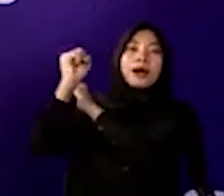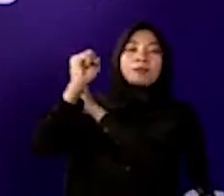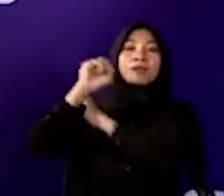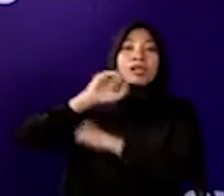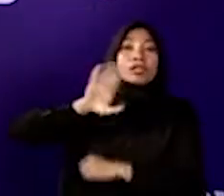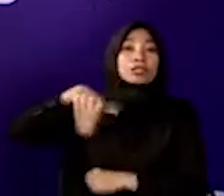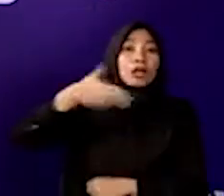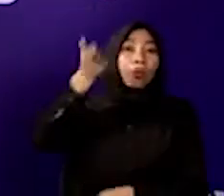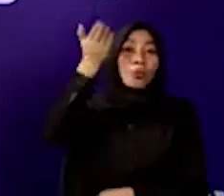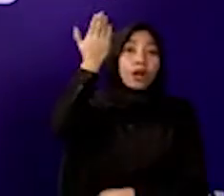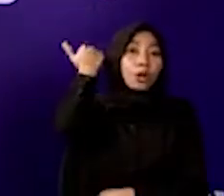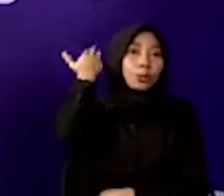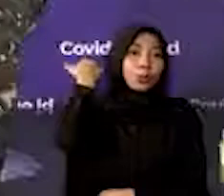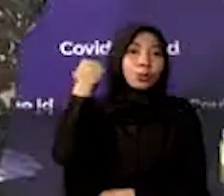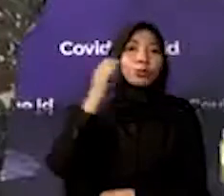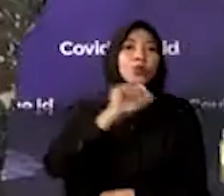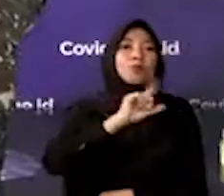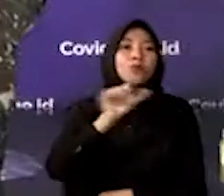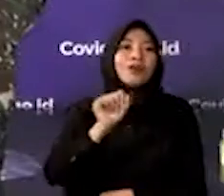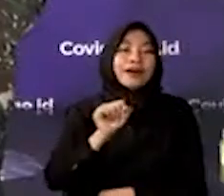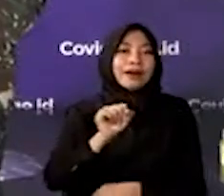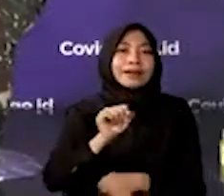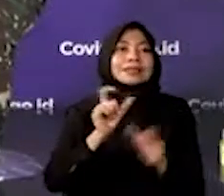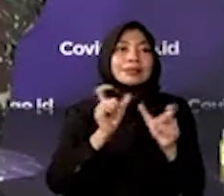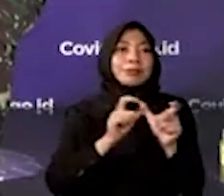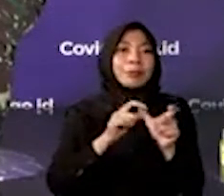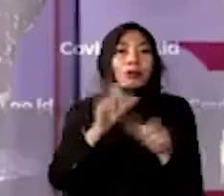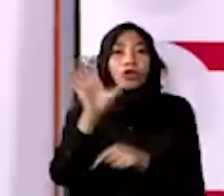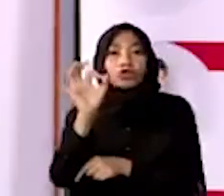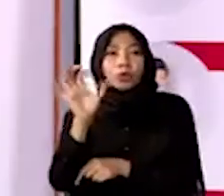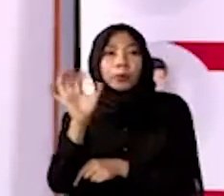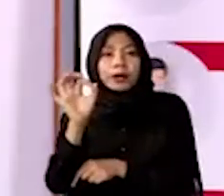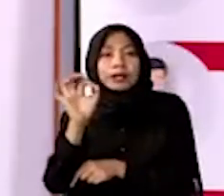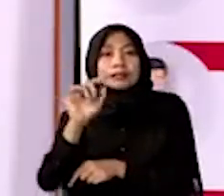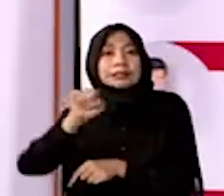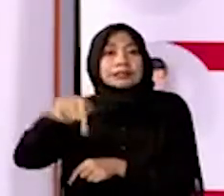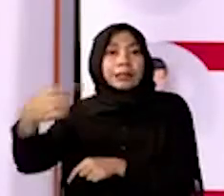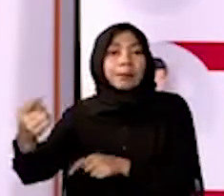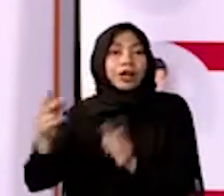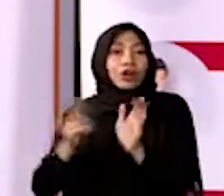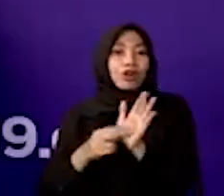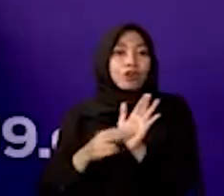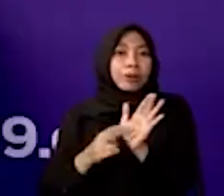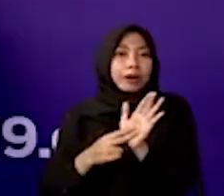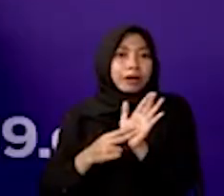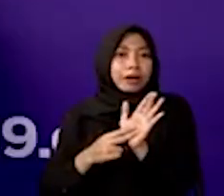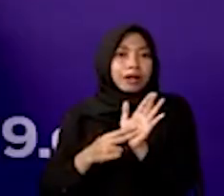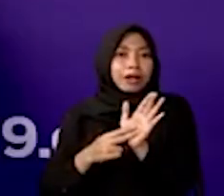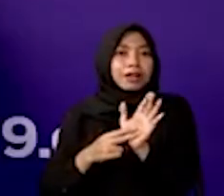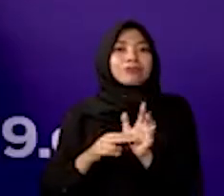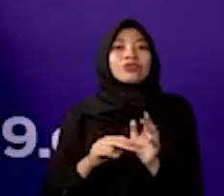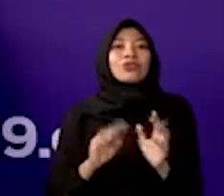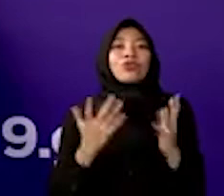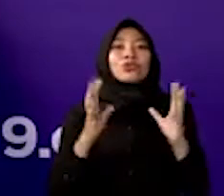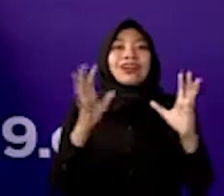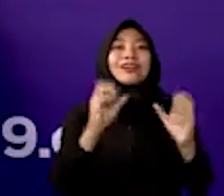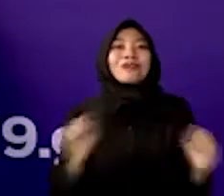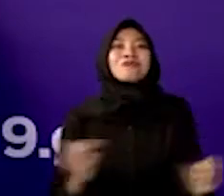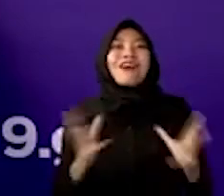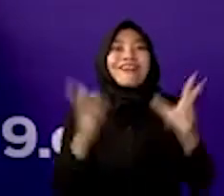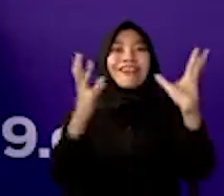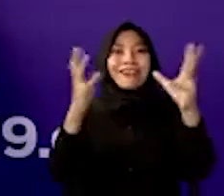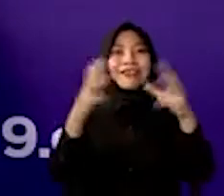yang lalu bulan yang sama ee September Oktober dan bahkan November masih terjadi kebakaran hutanan